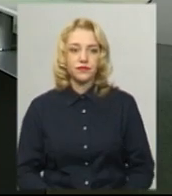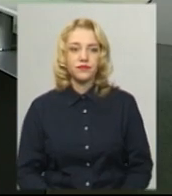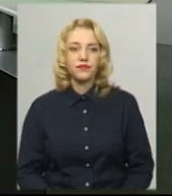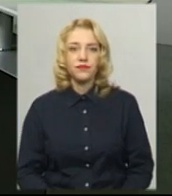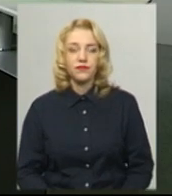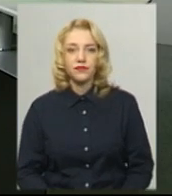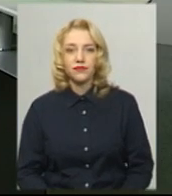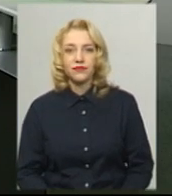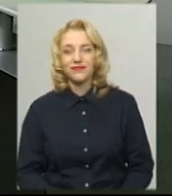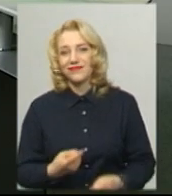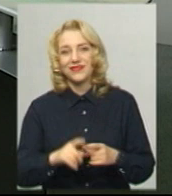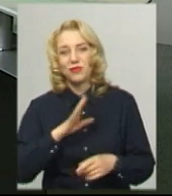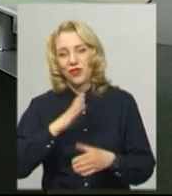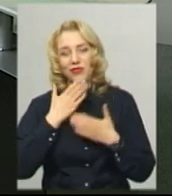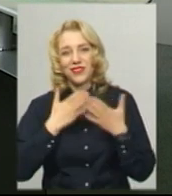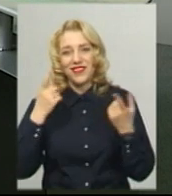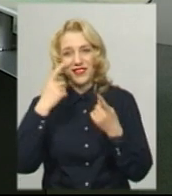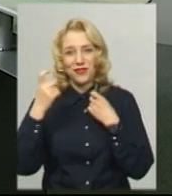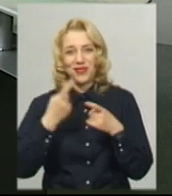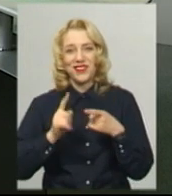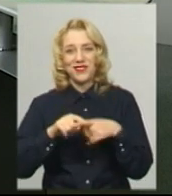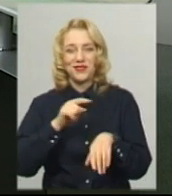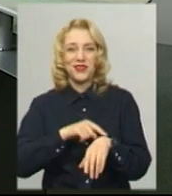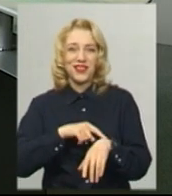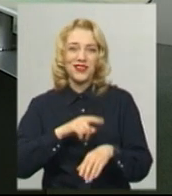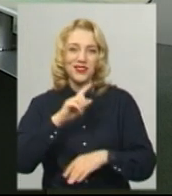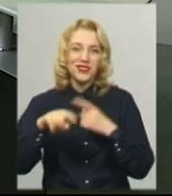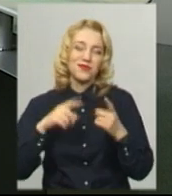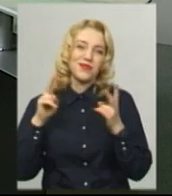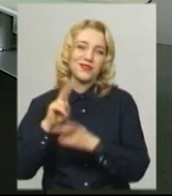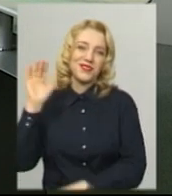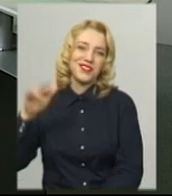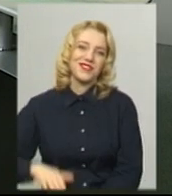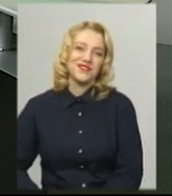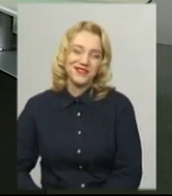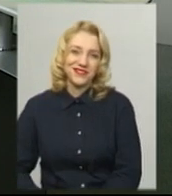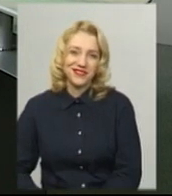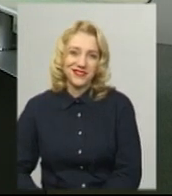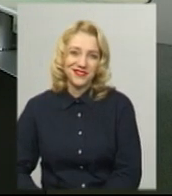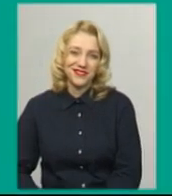Це була остання інформація на цю годину. Побачимось о 20:30.